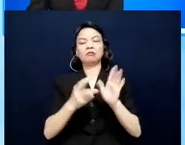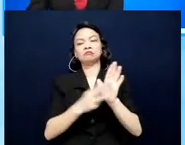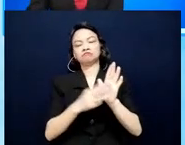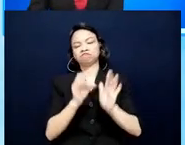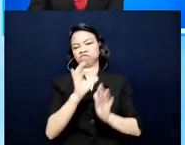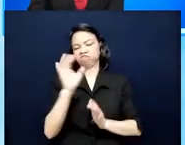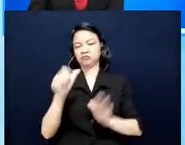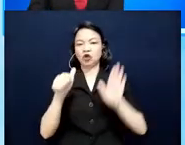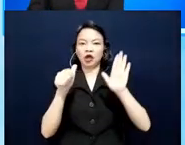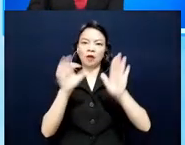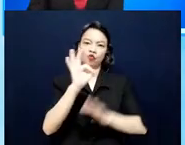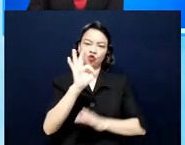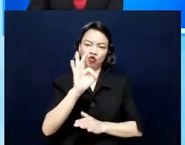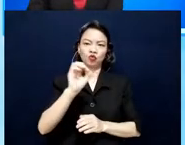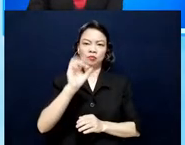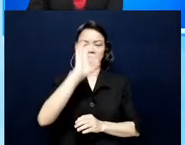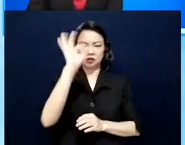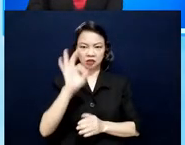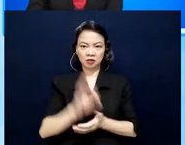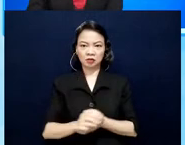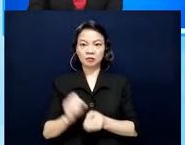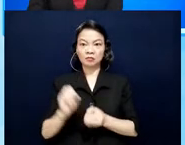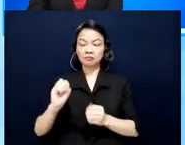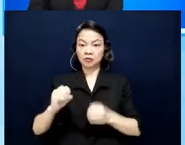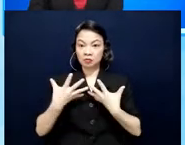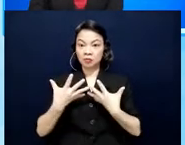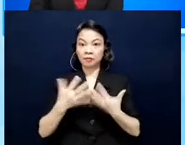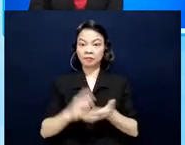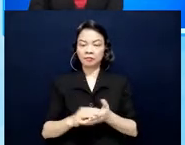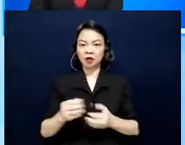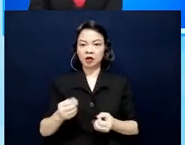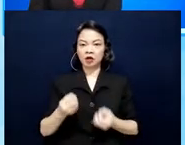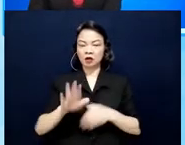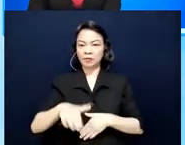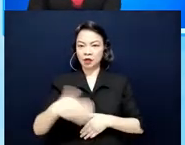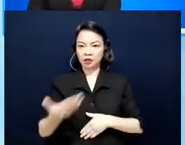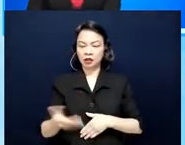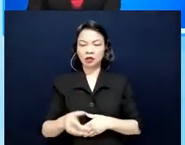60% penyebab kesakitan dan kematian ini disebabkan oleh penyakit tidak menular.